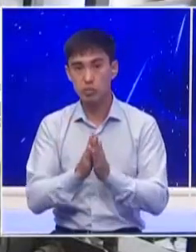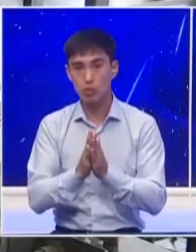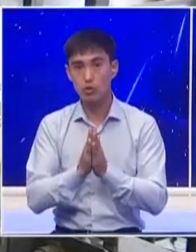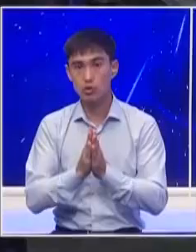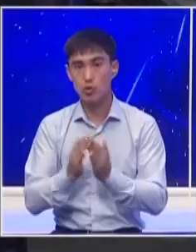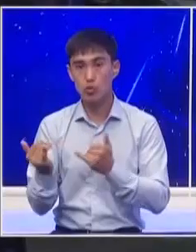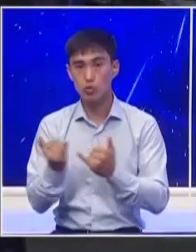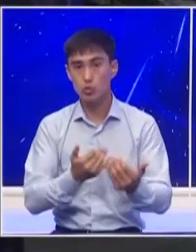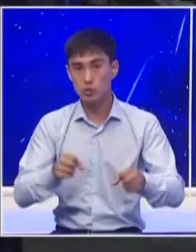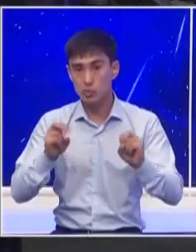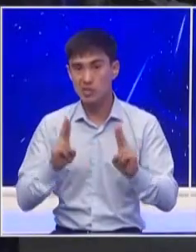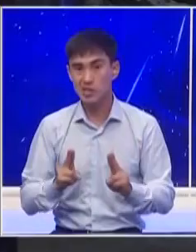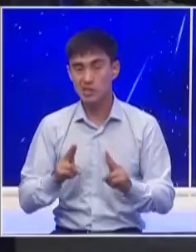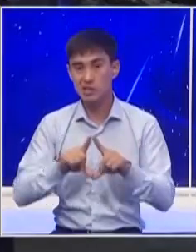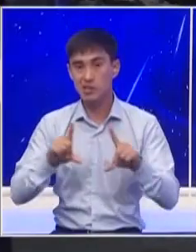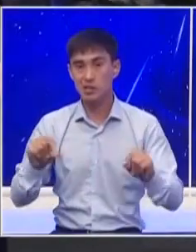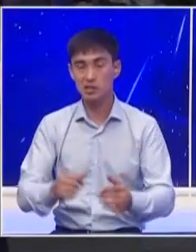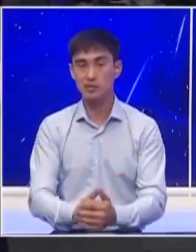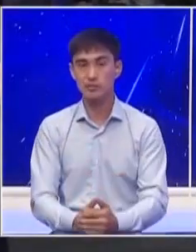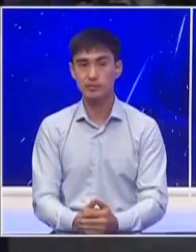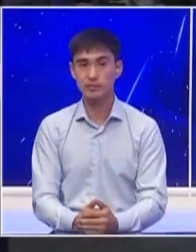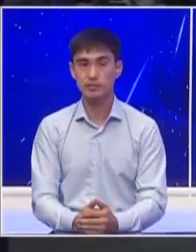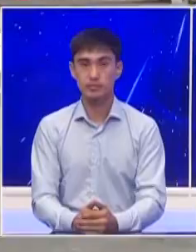услугами только специализированных станций.